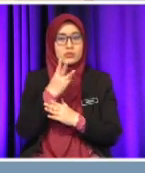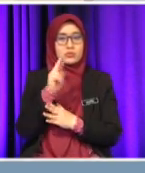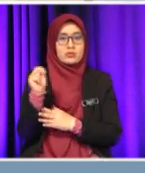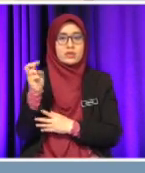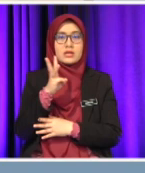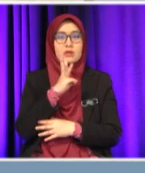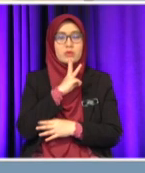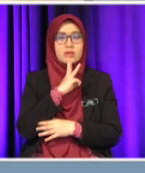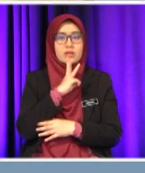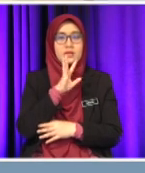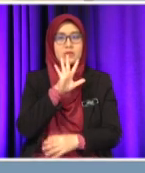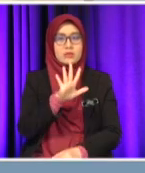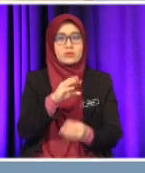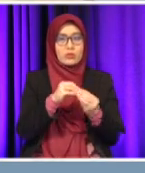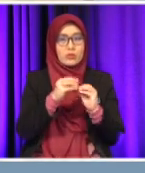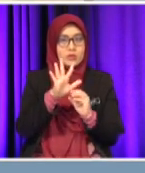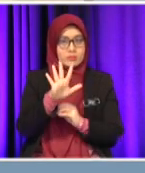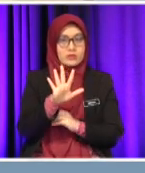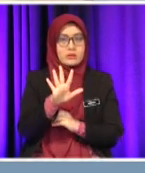keempat kelima